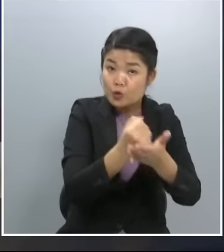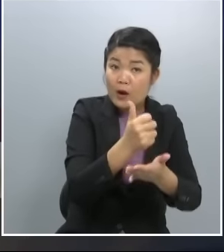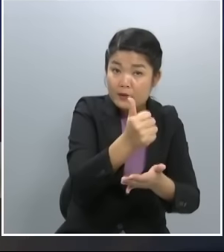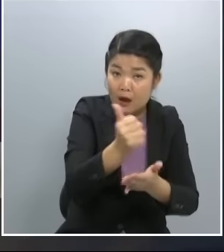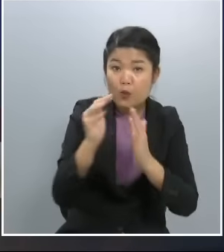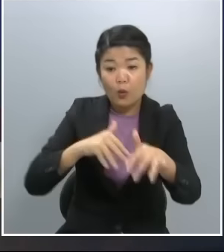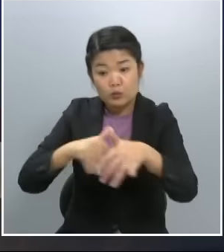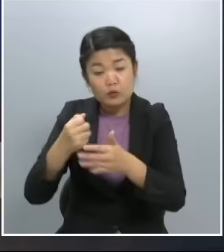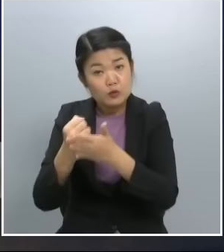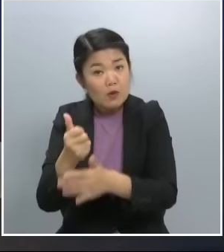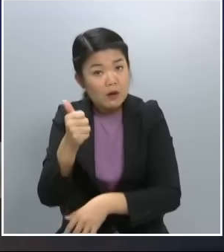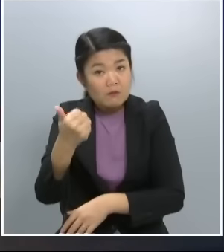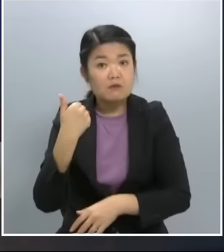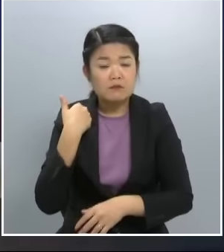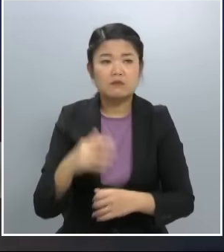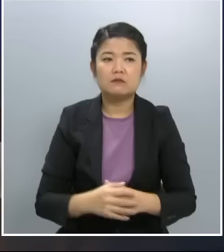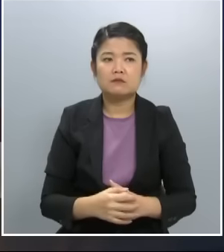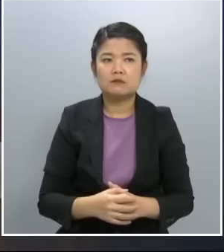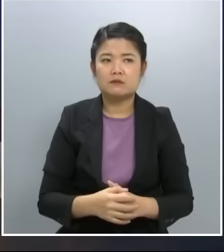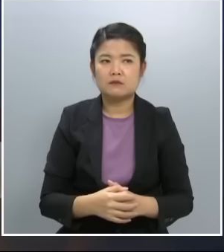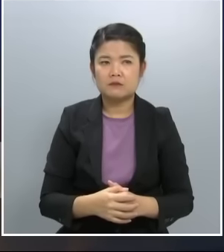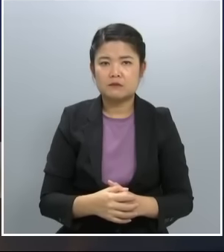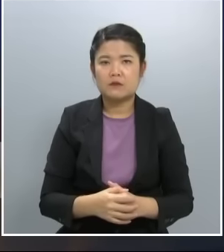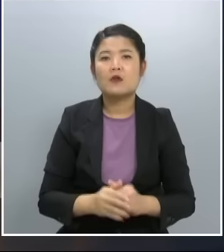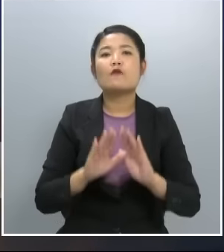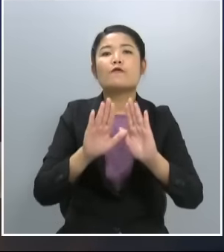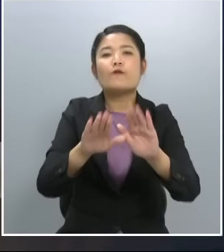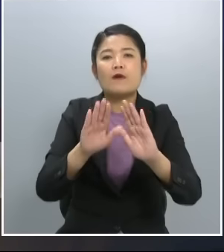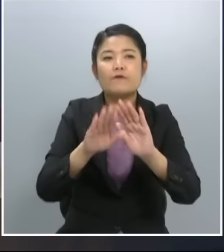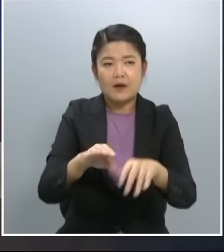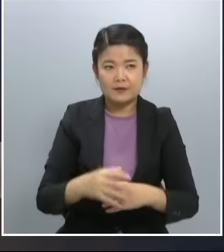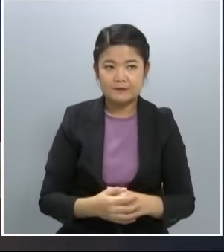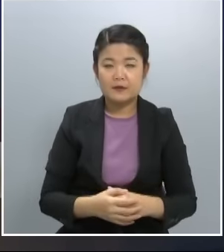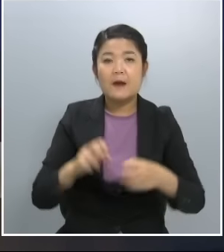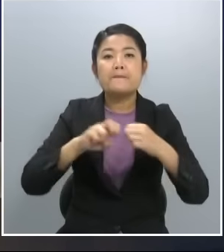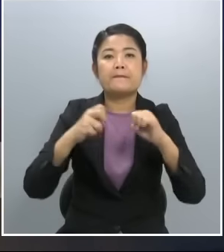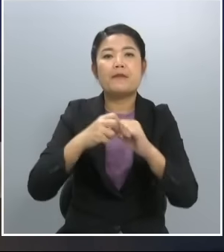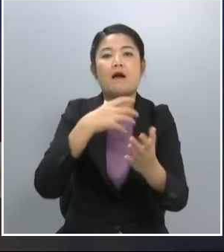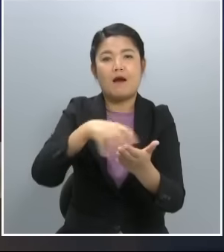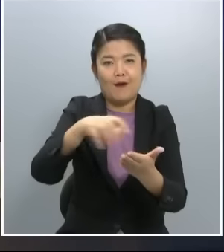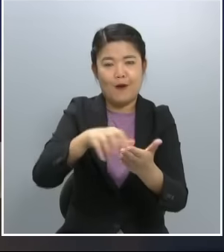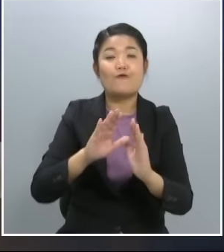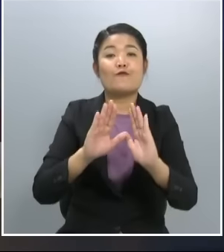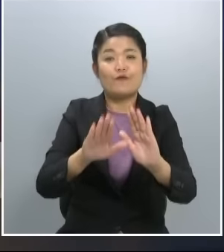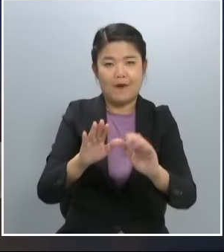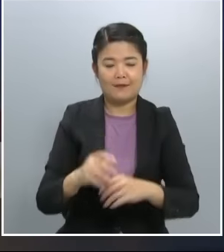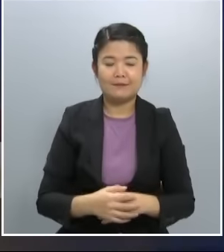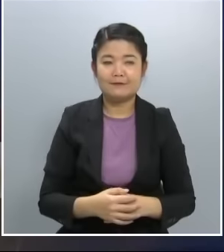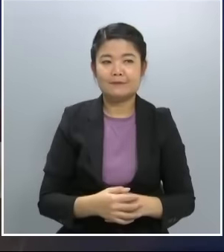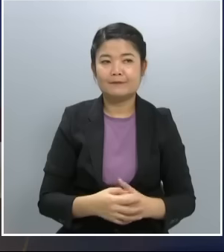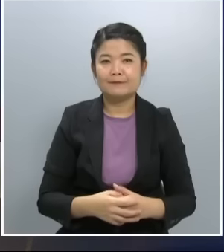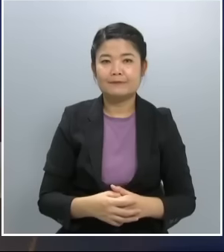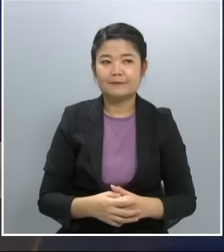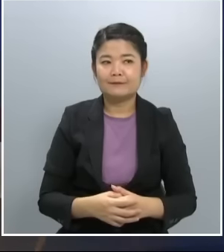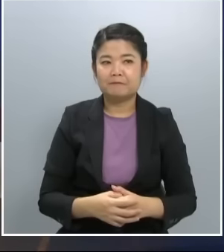ได้ไหมอันนี้ก็ฝากการบ้านนะอันนี้ผมจะพูดถึงปัญหาก่อนนะก็ฝากการบ้าน มี